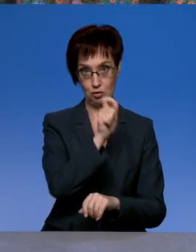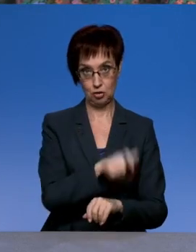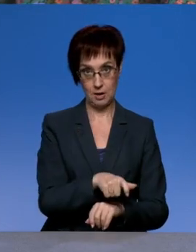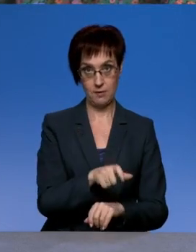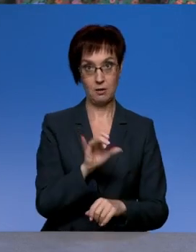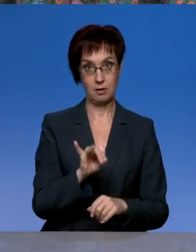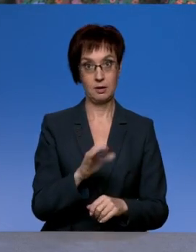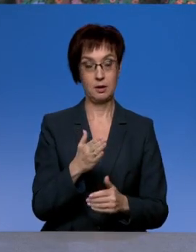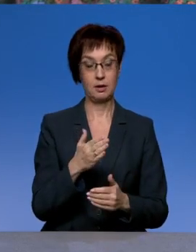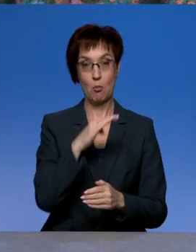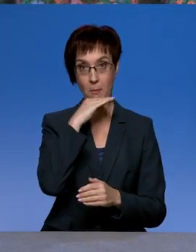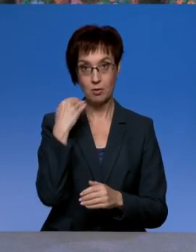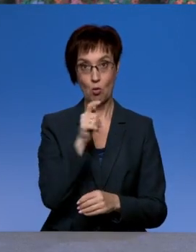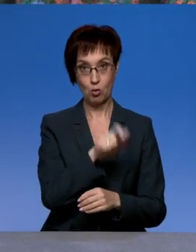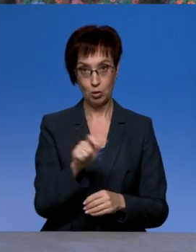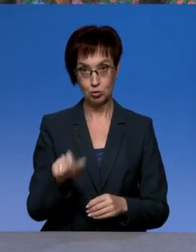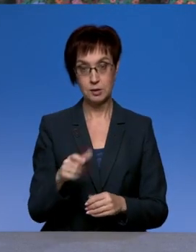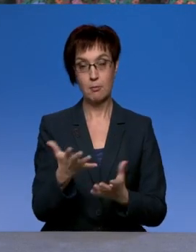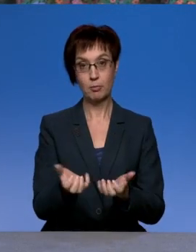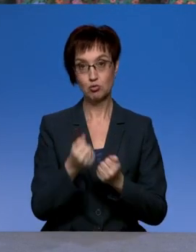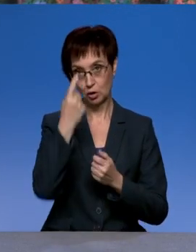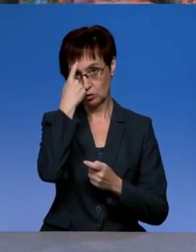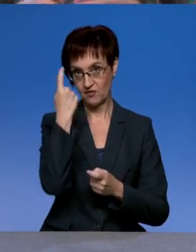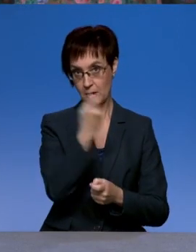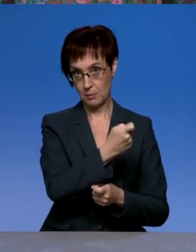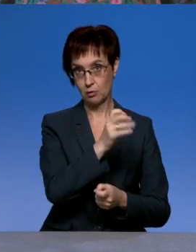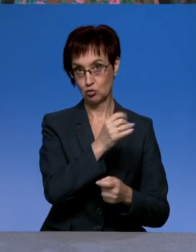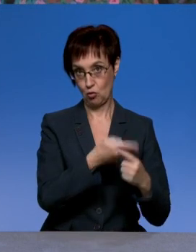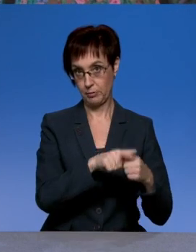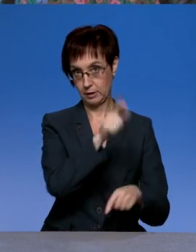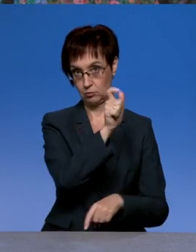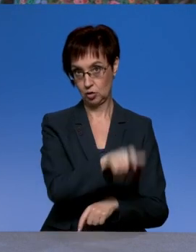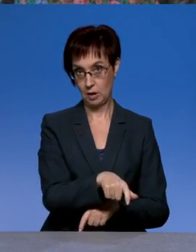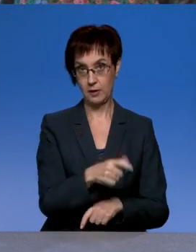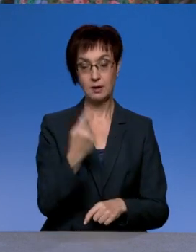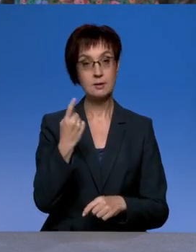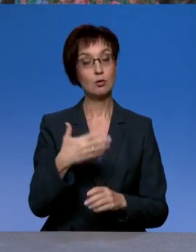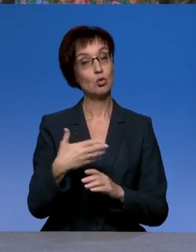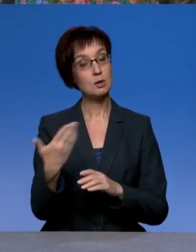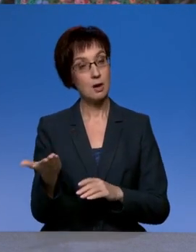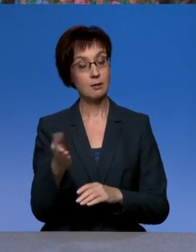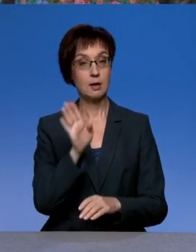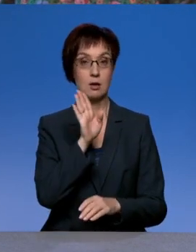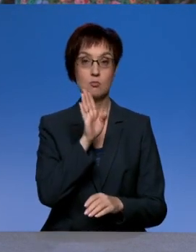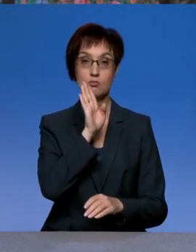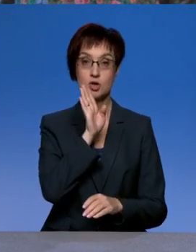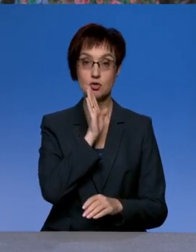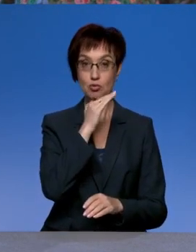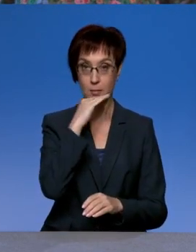стороны, мы понимаем, что есть огромное количество женщин, которые ждут этих денег в любом случае, дети не должны